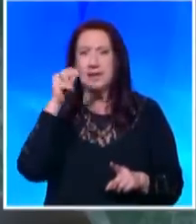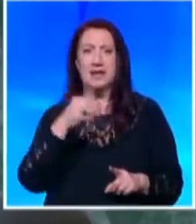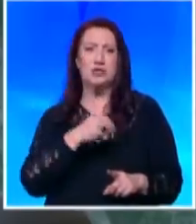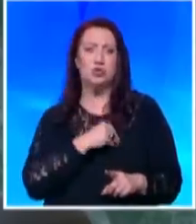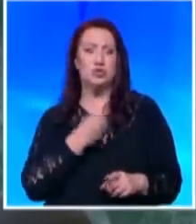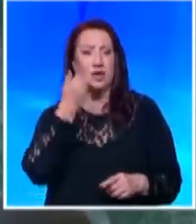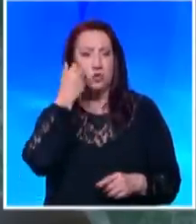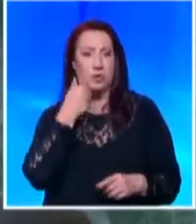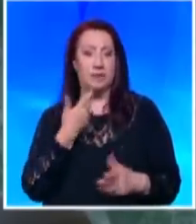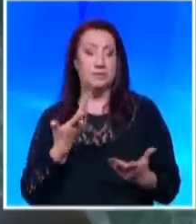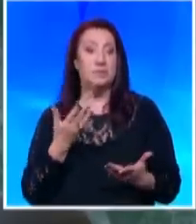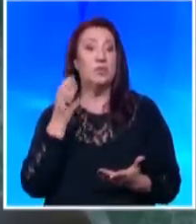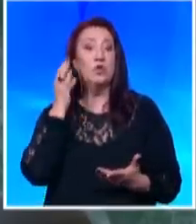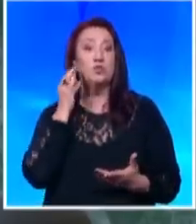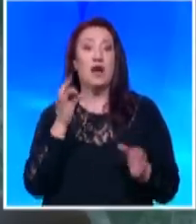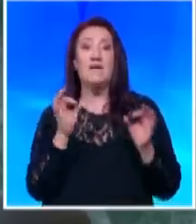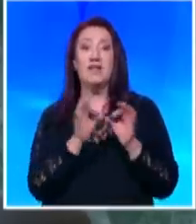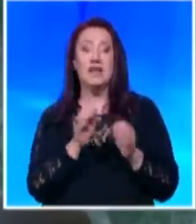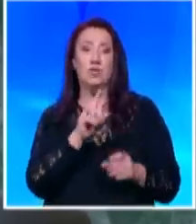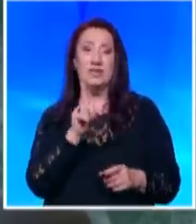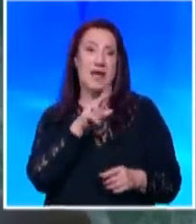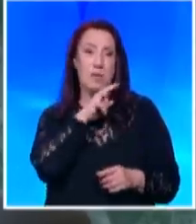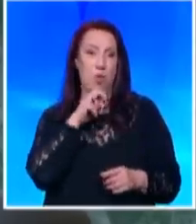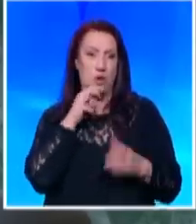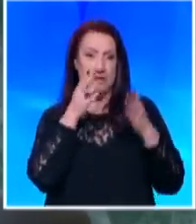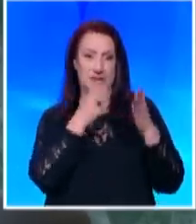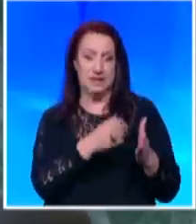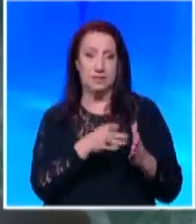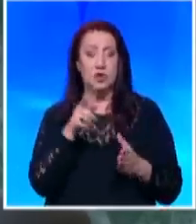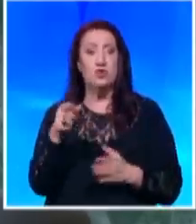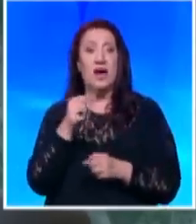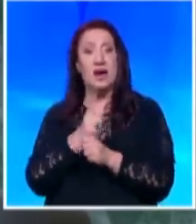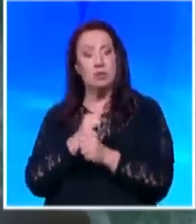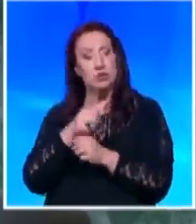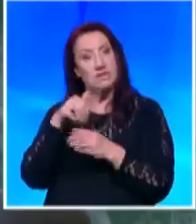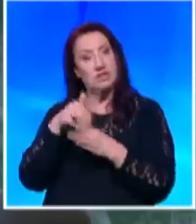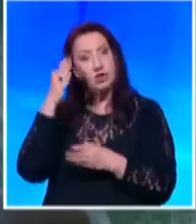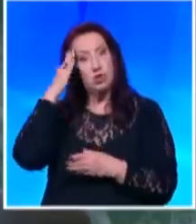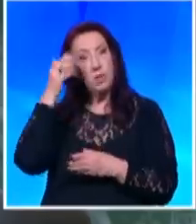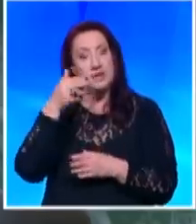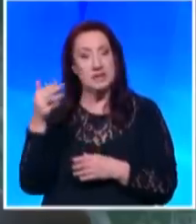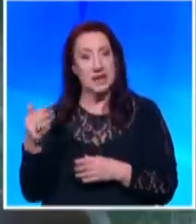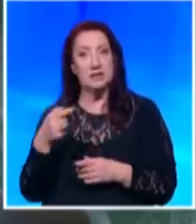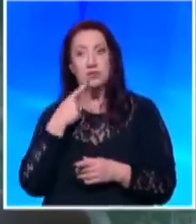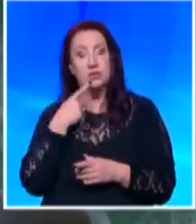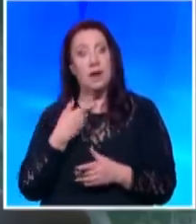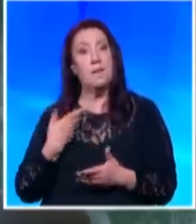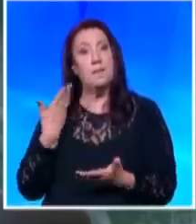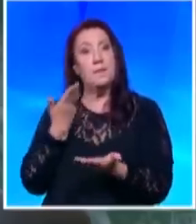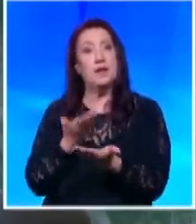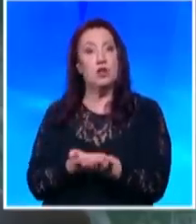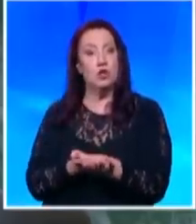МВР. Работа на вътрешното министерство е да приложи, така както виждаме по